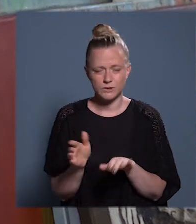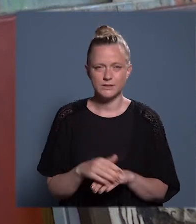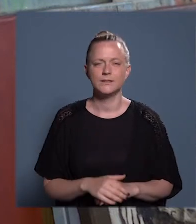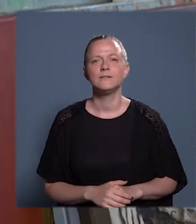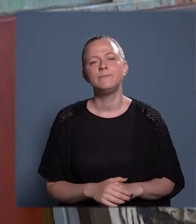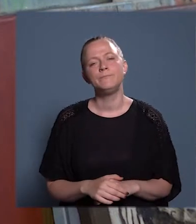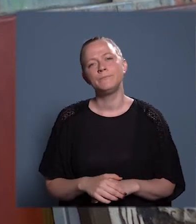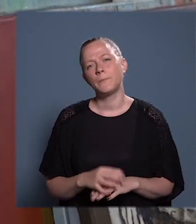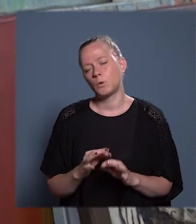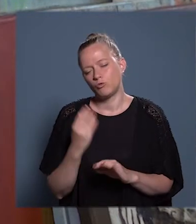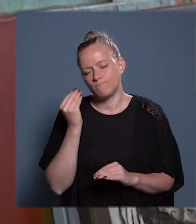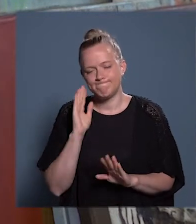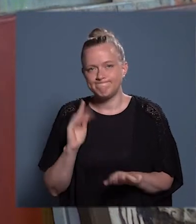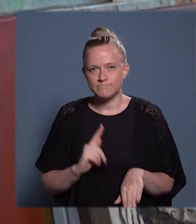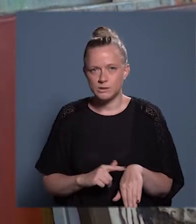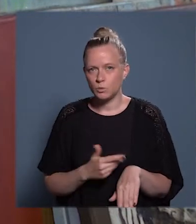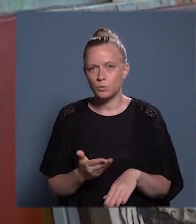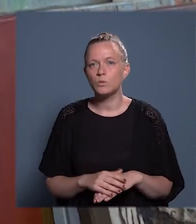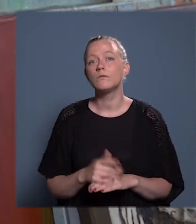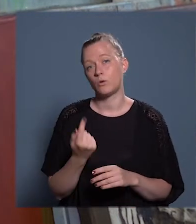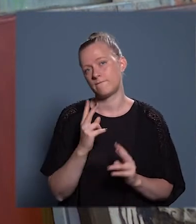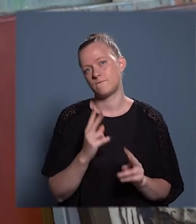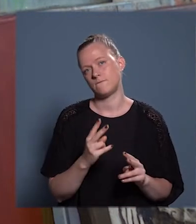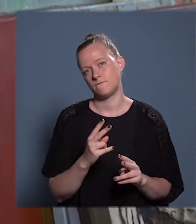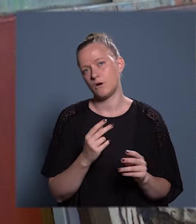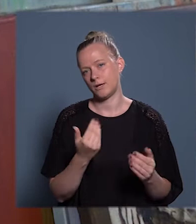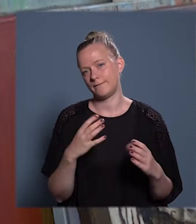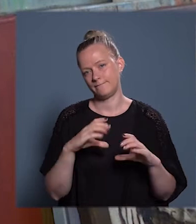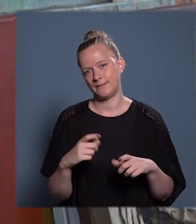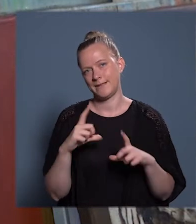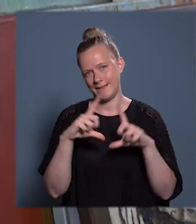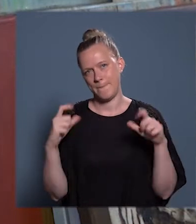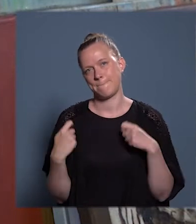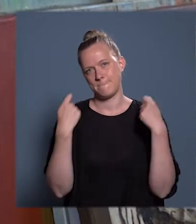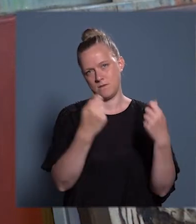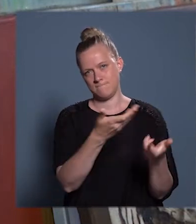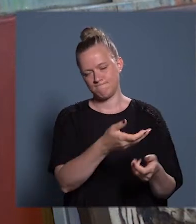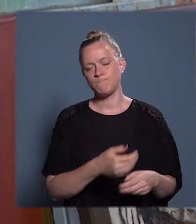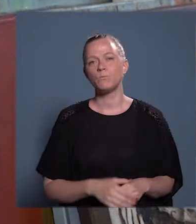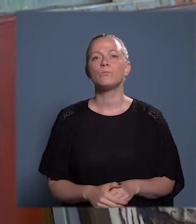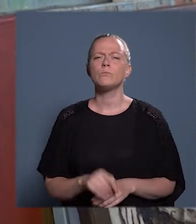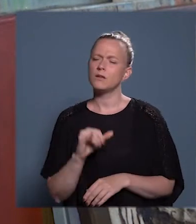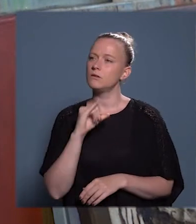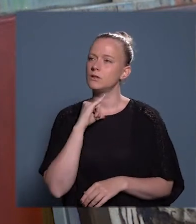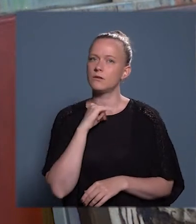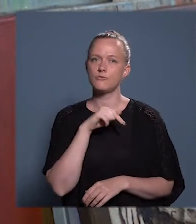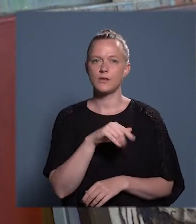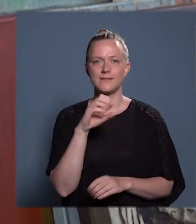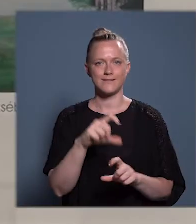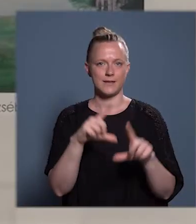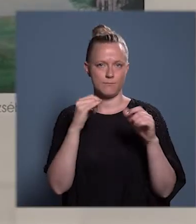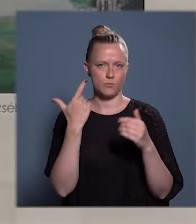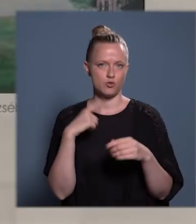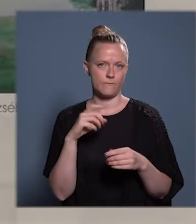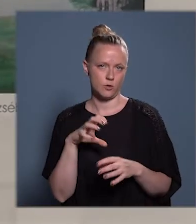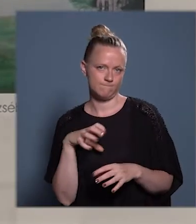tudom, ott volt, vagy ott van képem. És ez érdekes, ez a kép, ami most ki volt